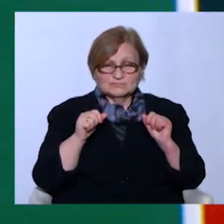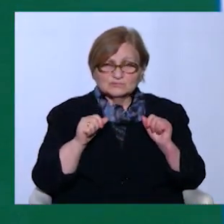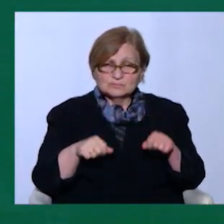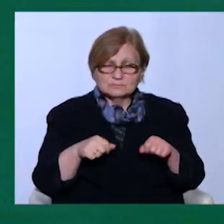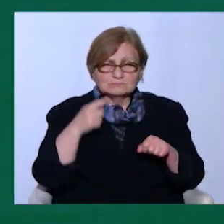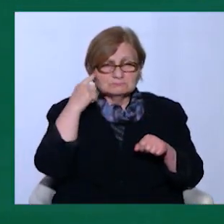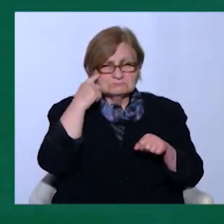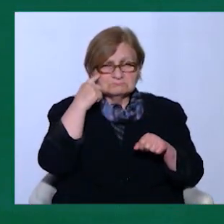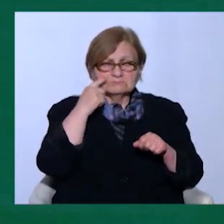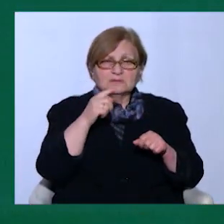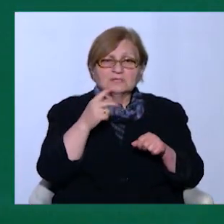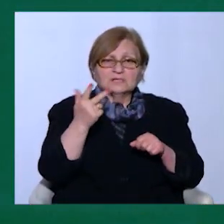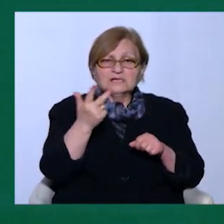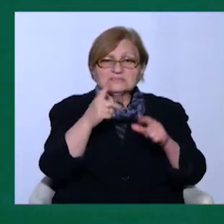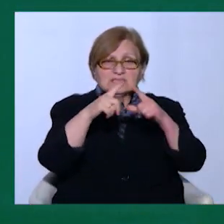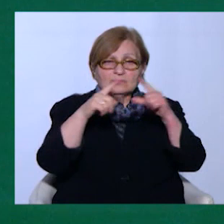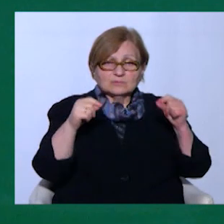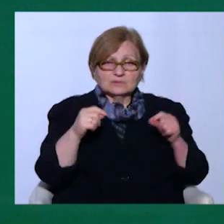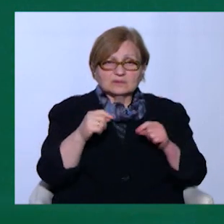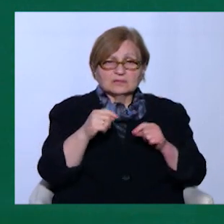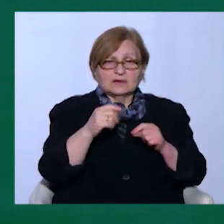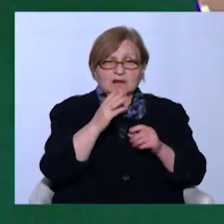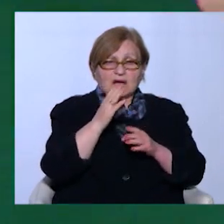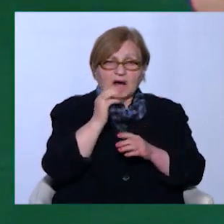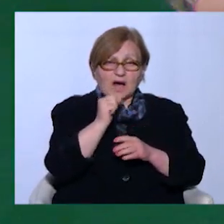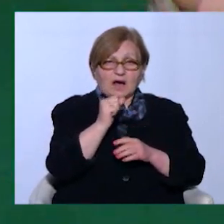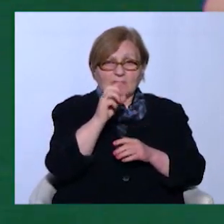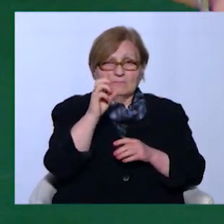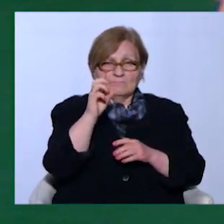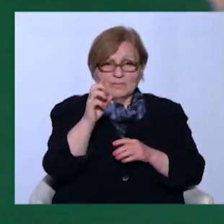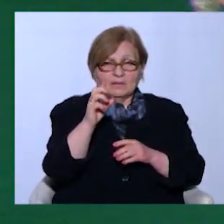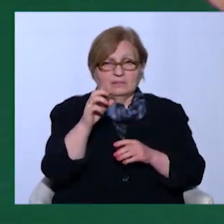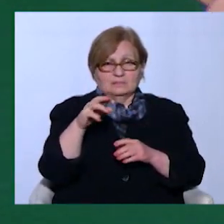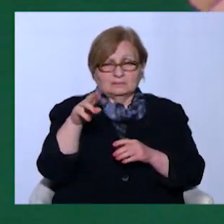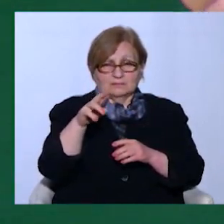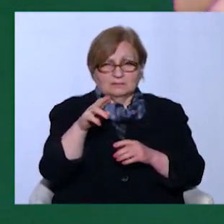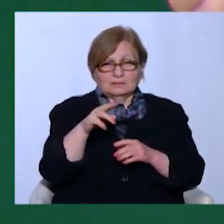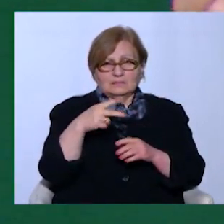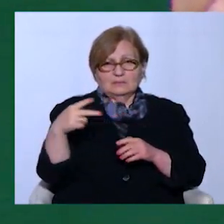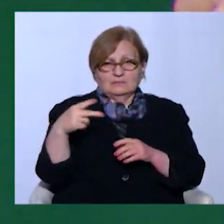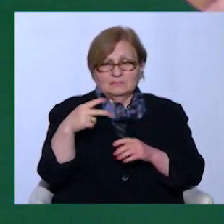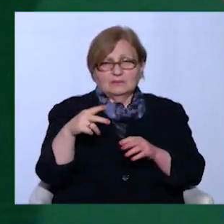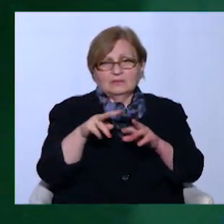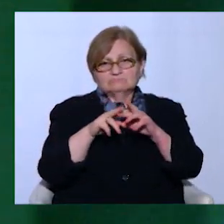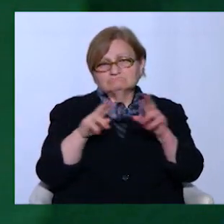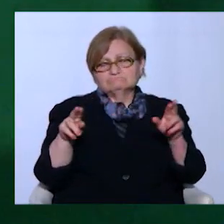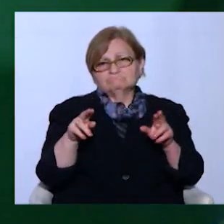რომ სამკუთხედის ტოლობის პირველი ნიშნით სამკუთხედი ABD უდრის